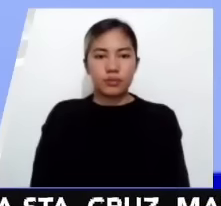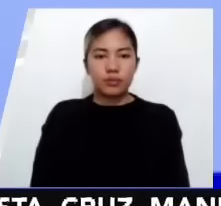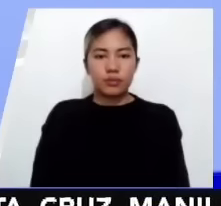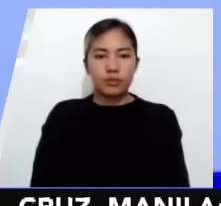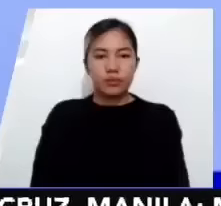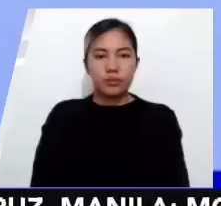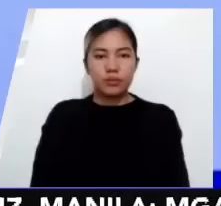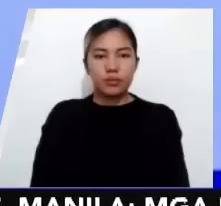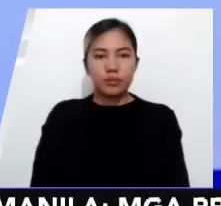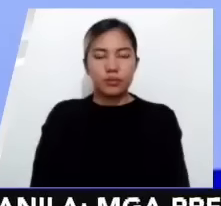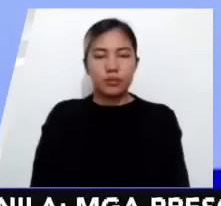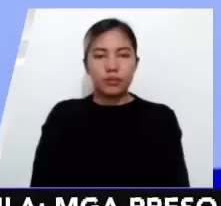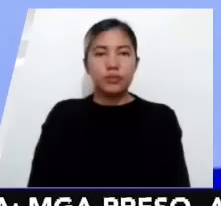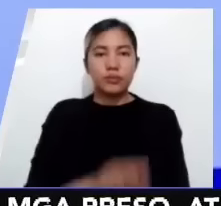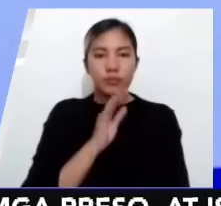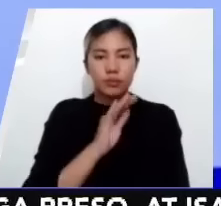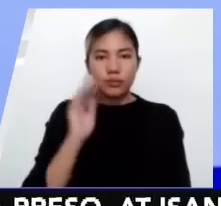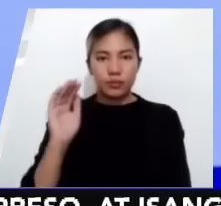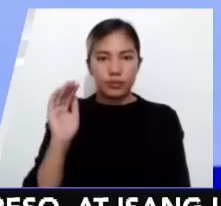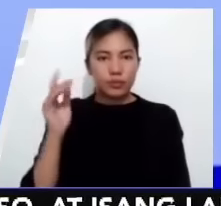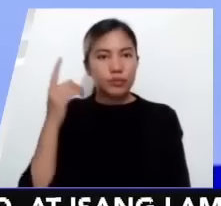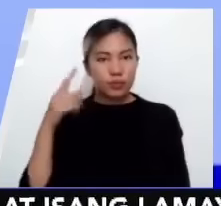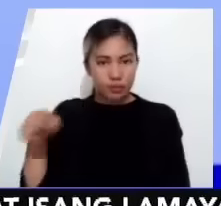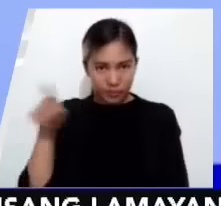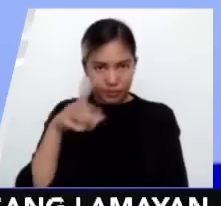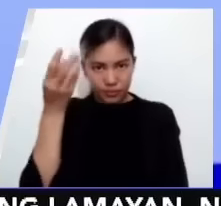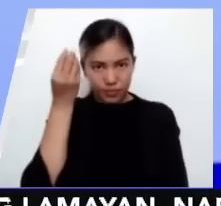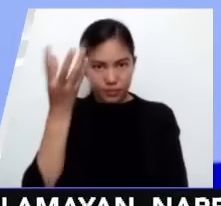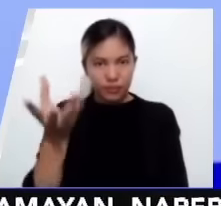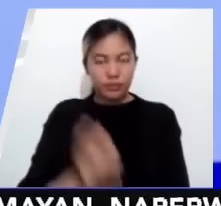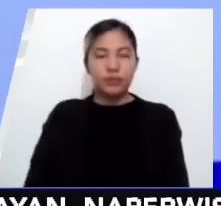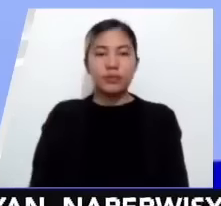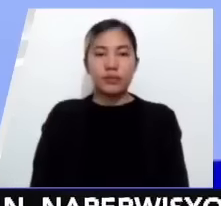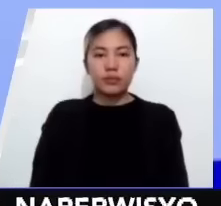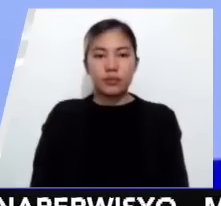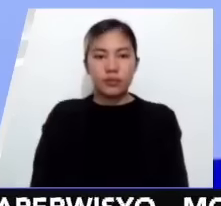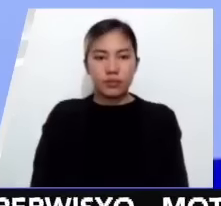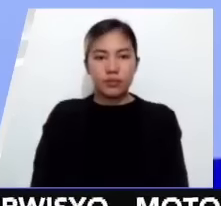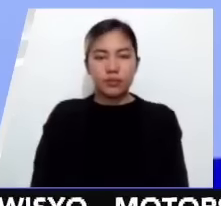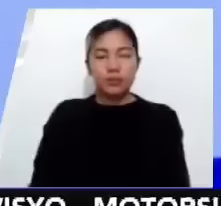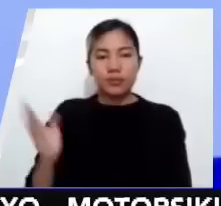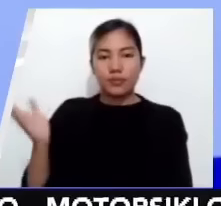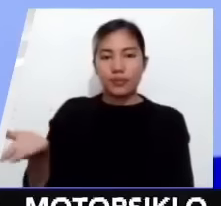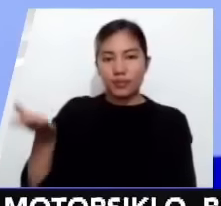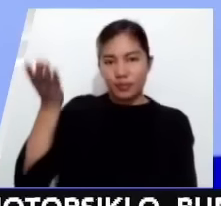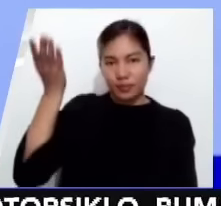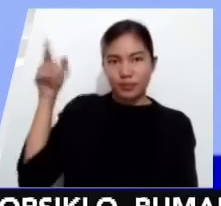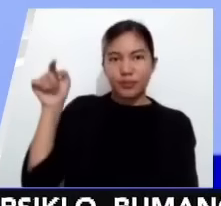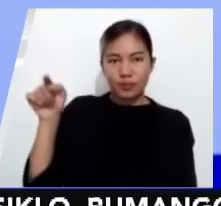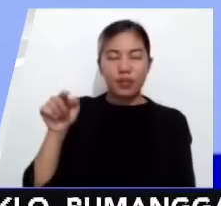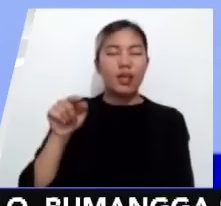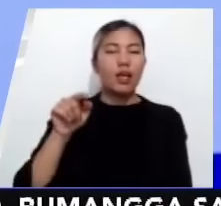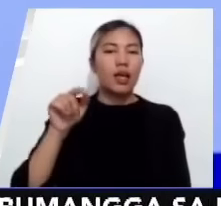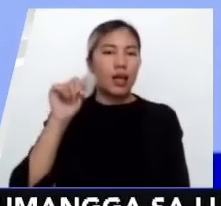Mga mare at pare, ang nag-iisang Diyosa at its Showtime host Ann Curtis, may kakambal